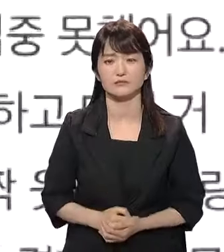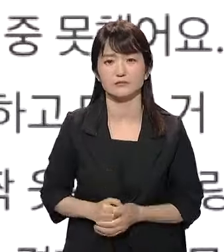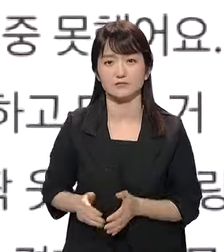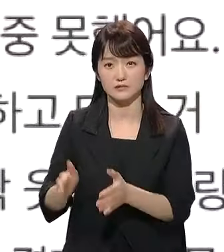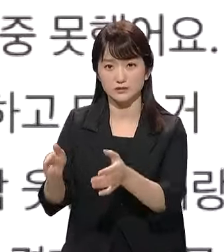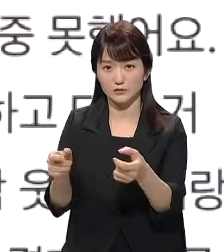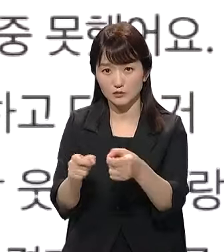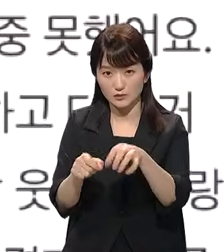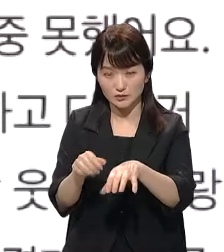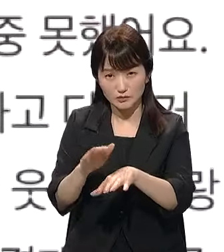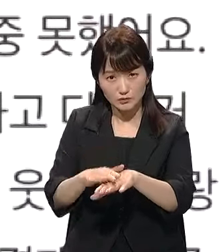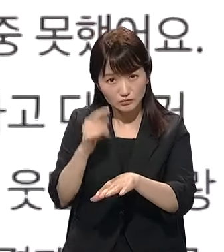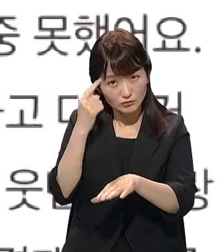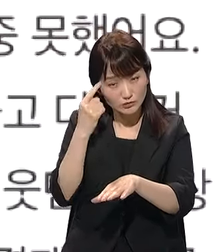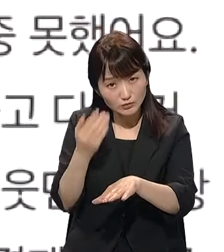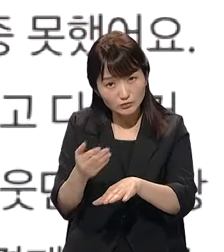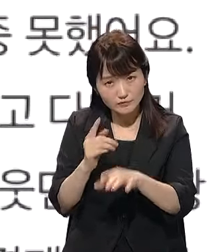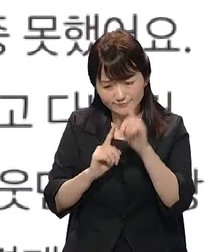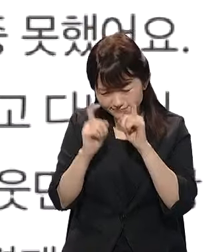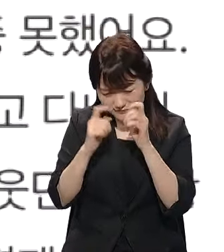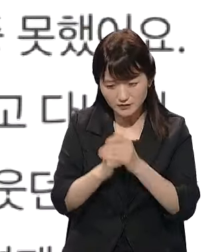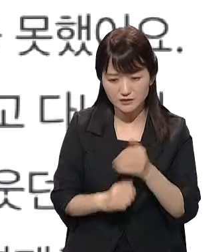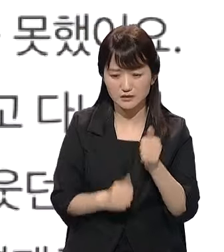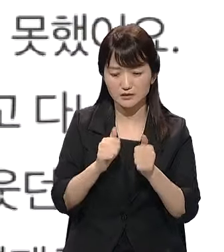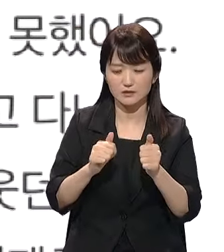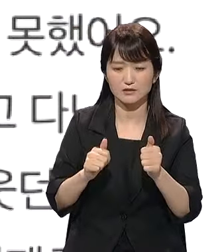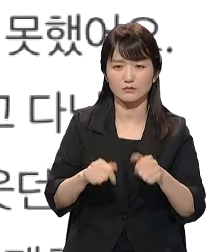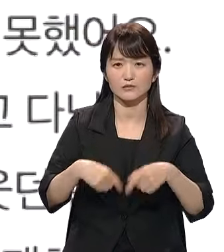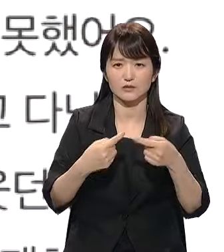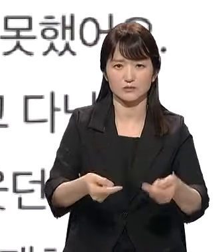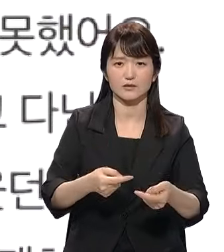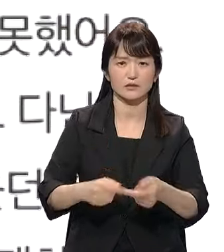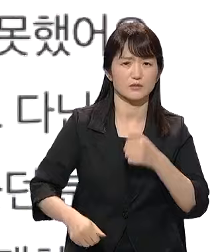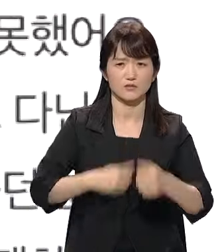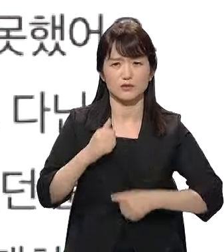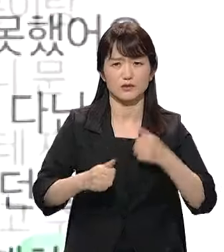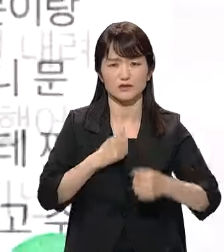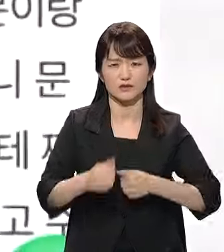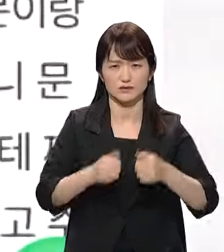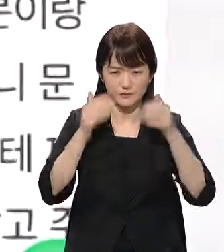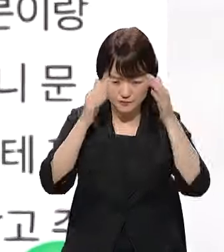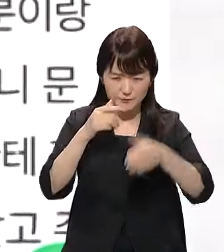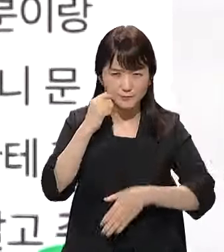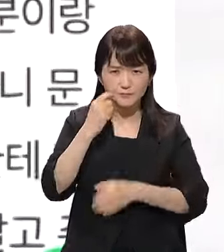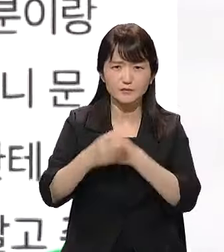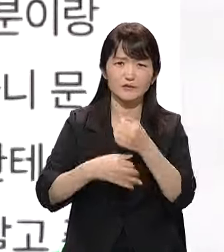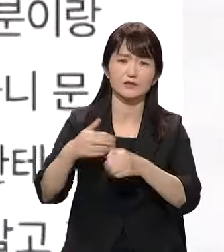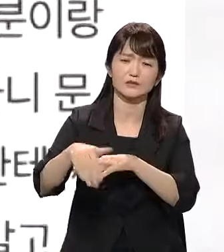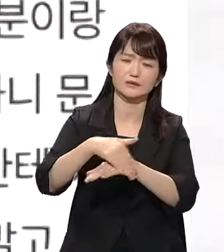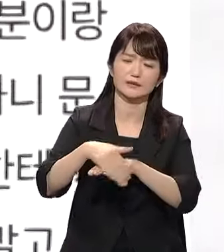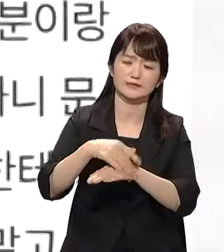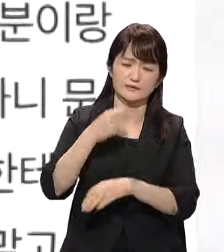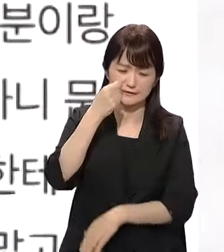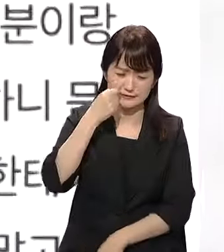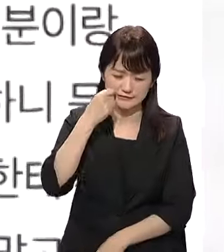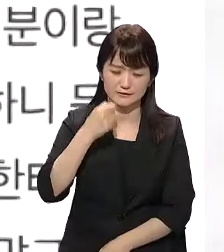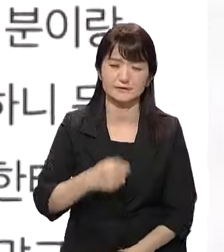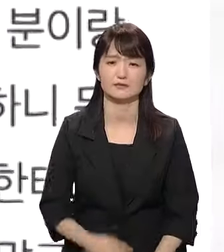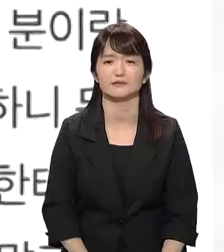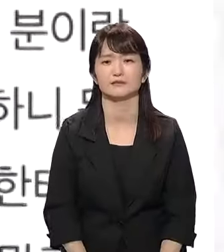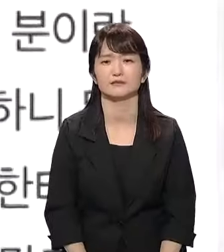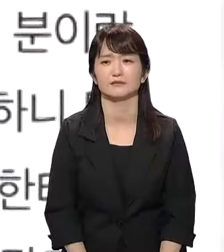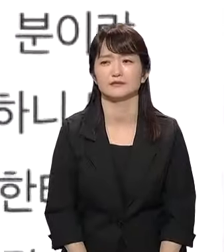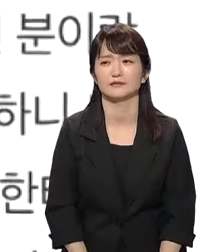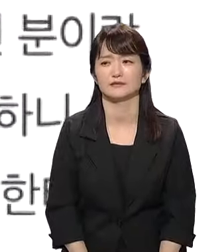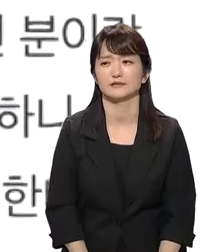여쭤본 건데 바로 짜증을 냈다 시험 내내 화가 나서 집중을 못 했다 몇 년 다닌 거 아까워 죽겠다 이런 내용이었습니다음